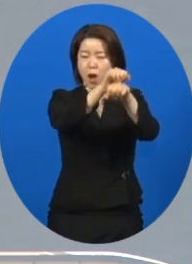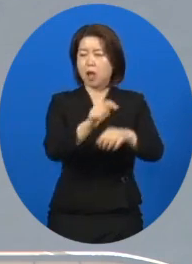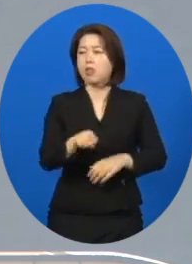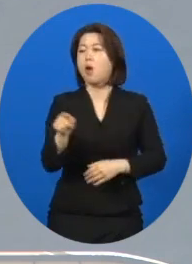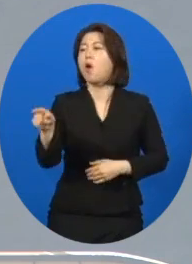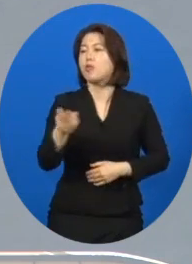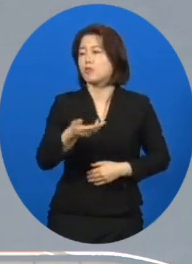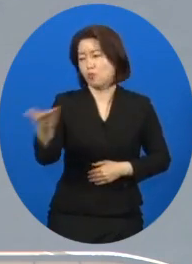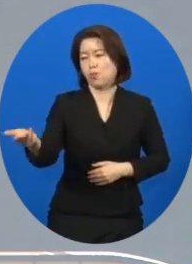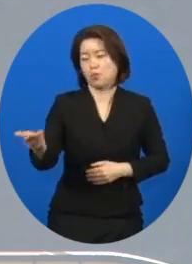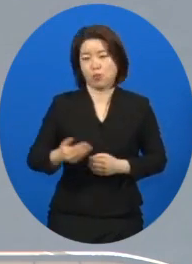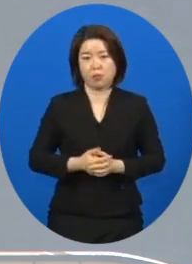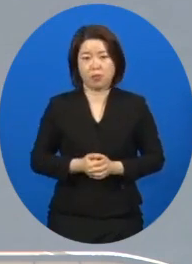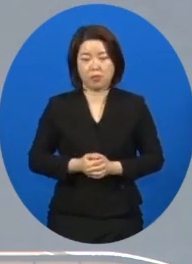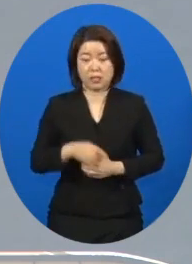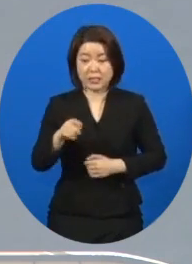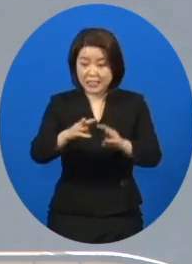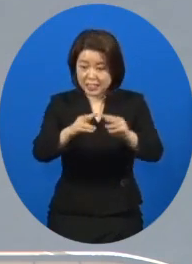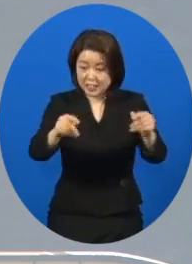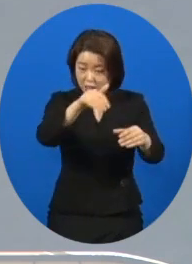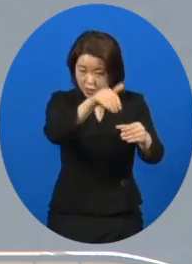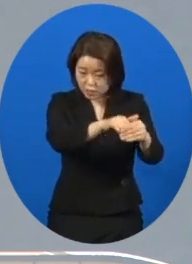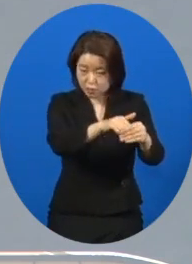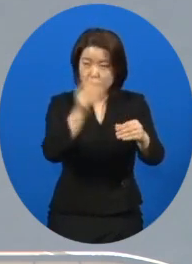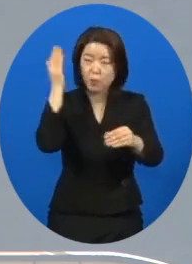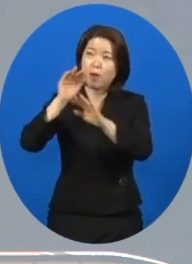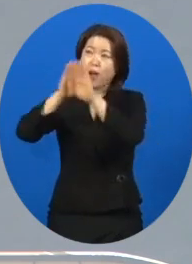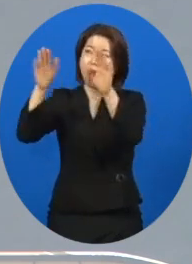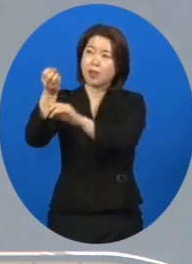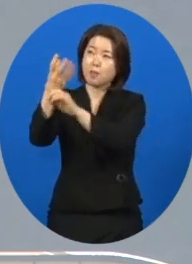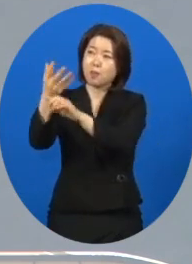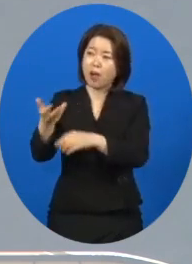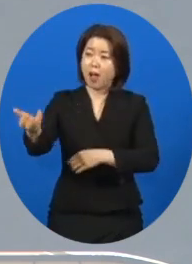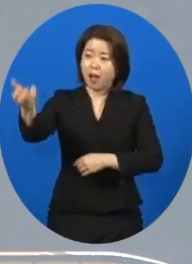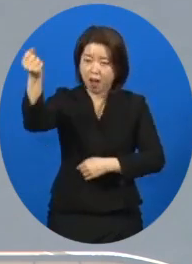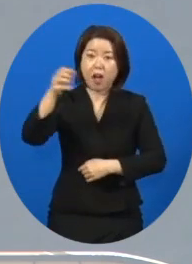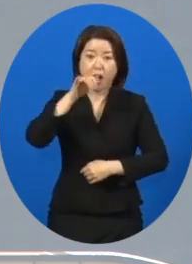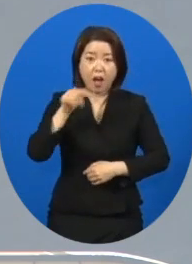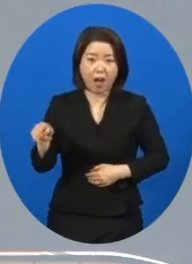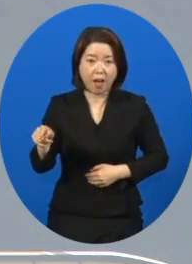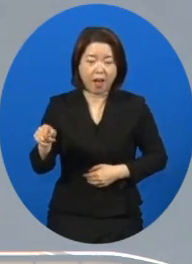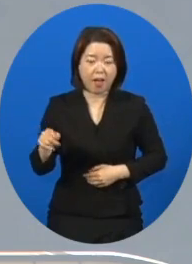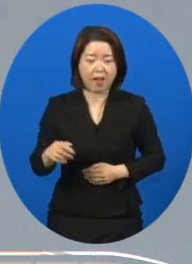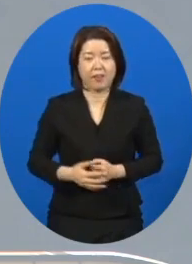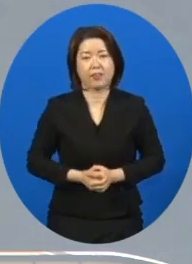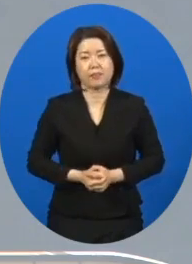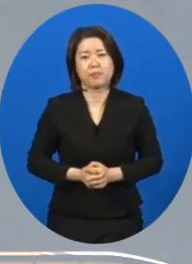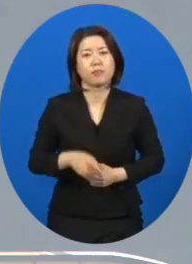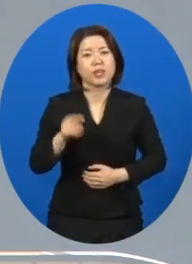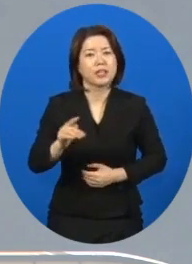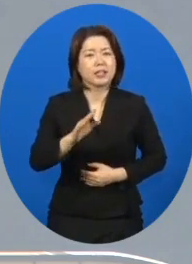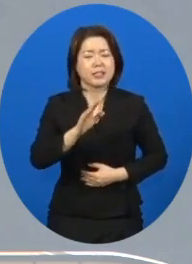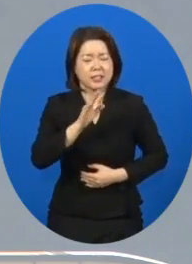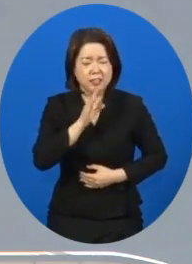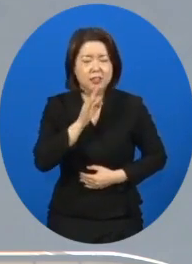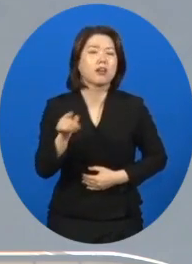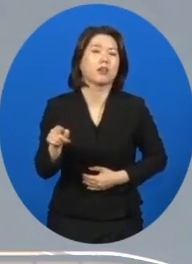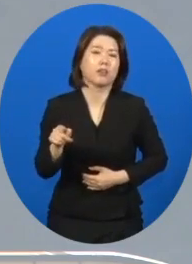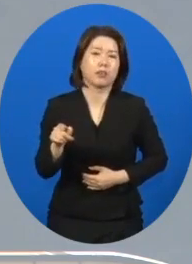있으리라. 이 땅에서 심고 하늘에서 보화가 있다는 거예요. 이게 진짜인